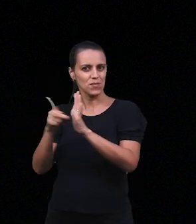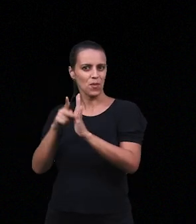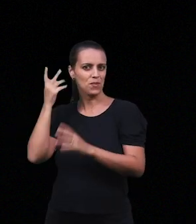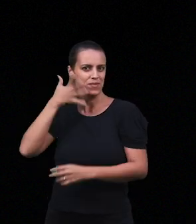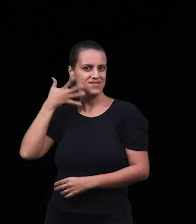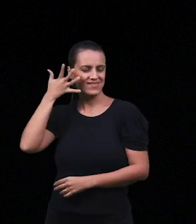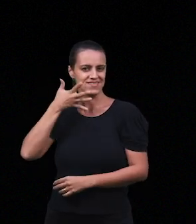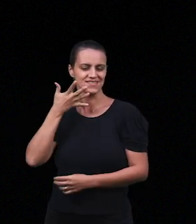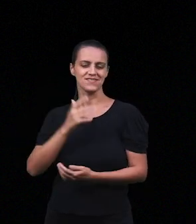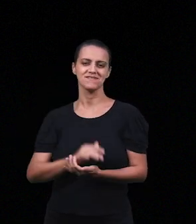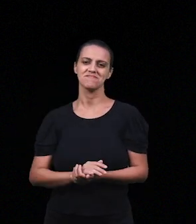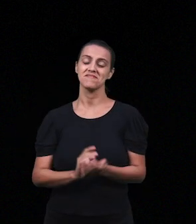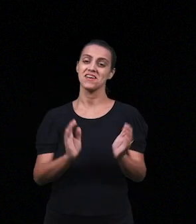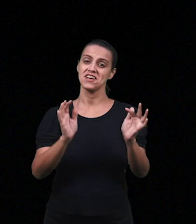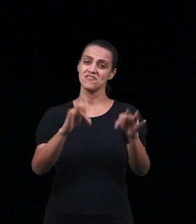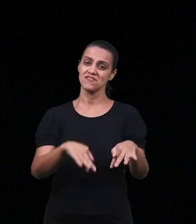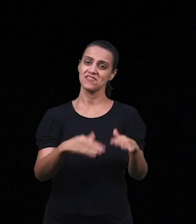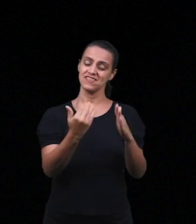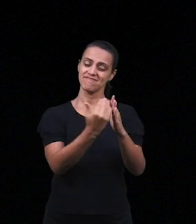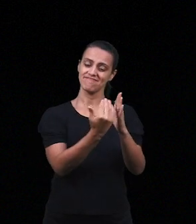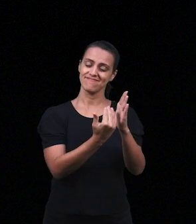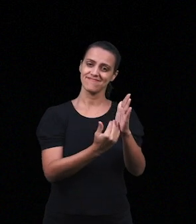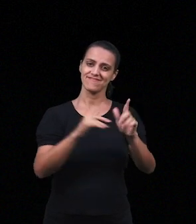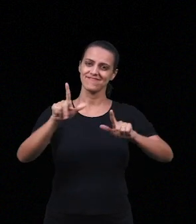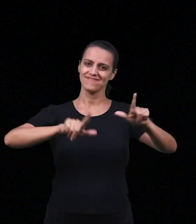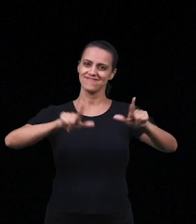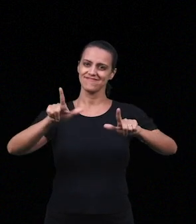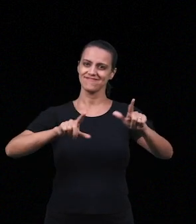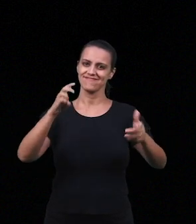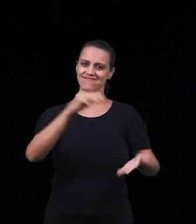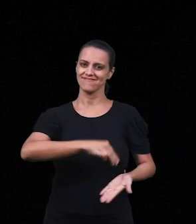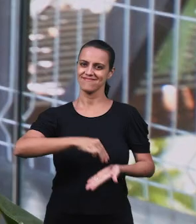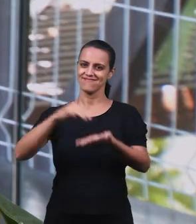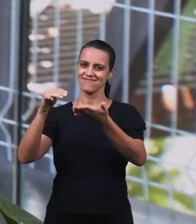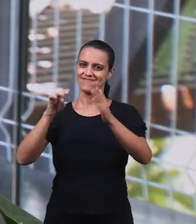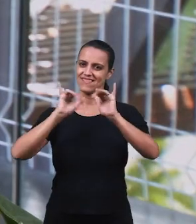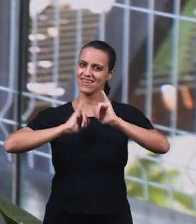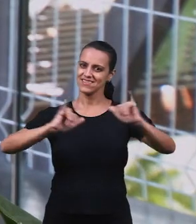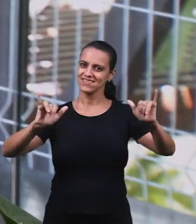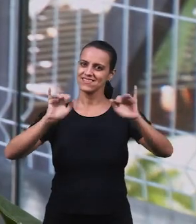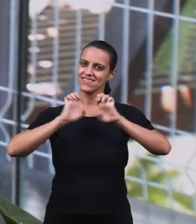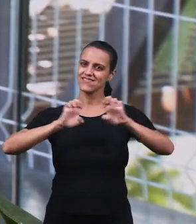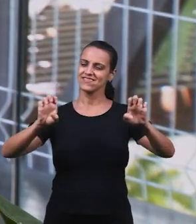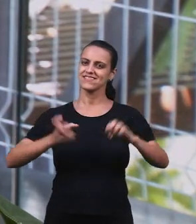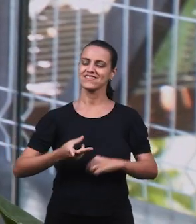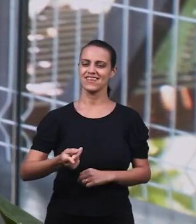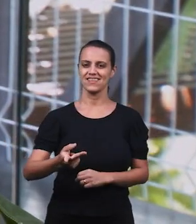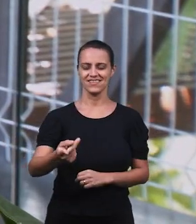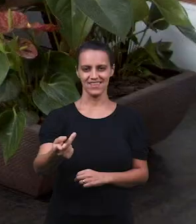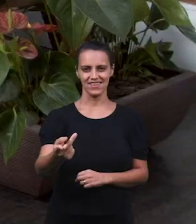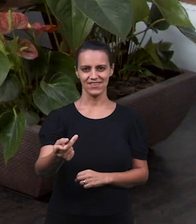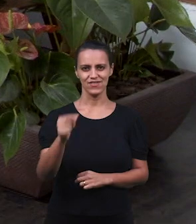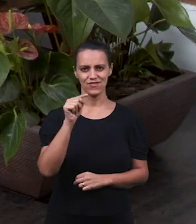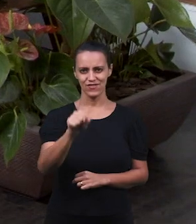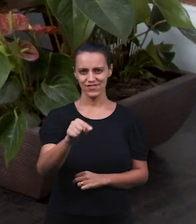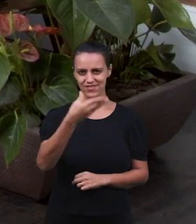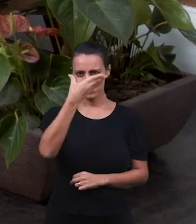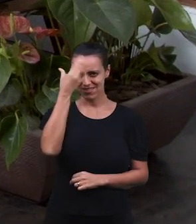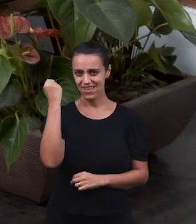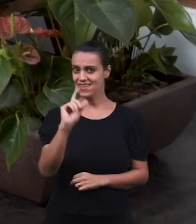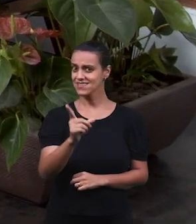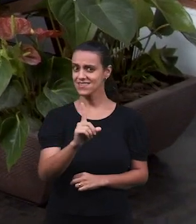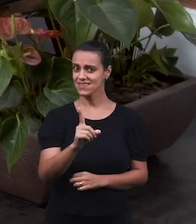nous arrivons à la fin de cette édition de la programmation de l'Église chrétienne Maranatha en annonçant l'Évangile éternel. Et n'oubliez